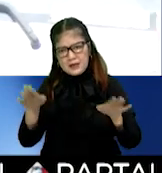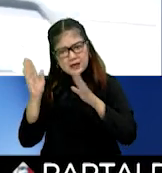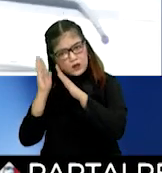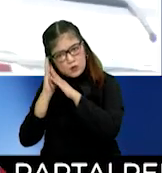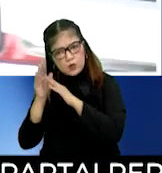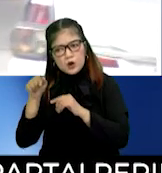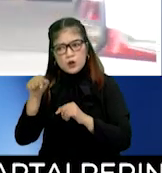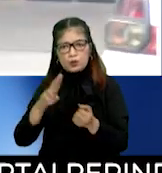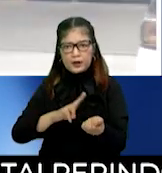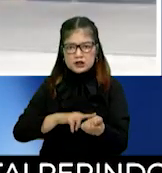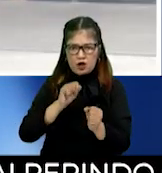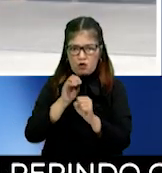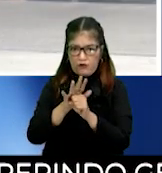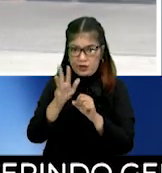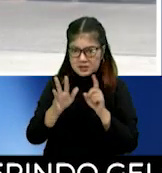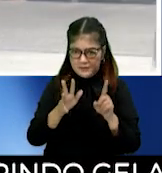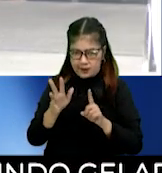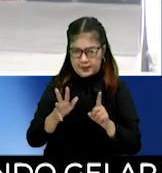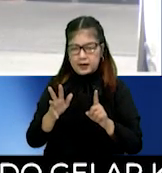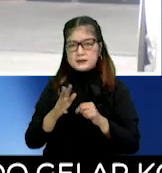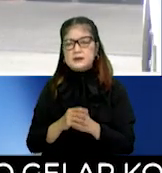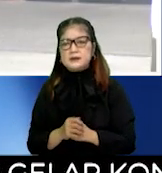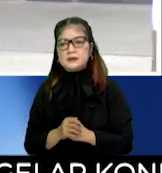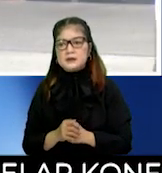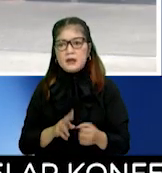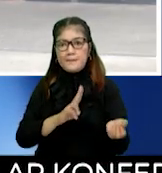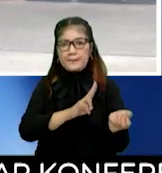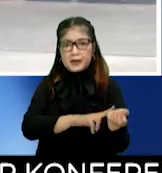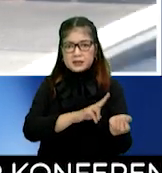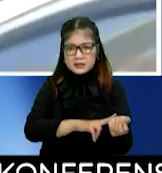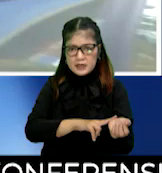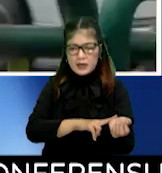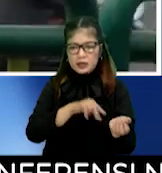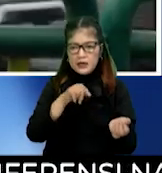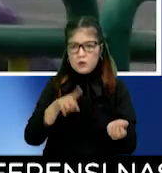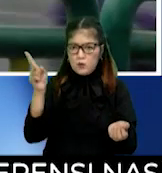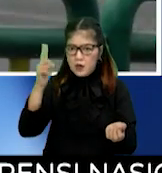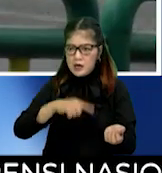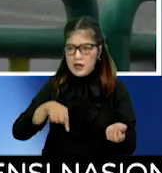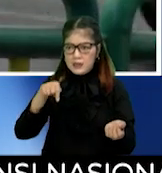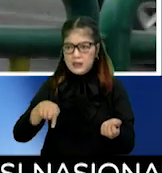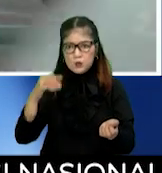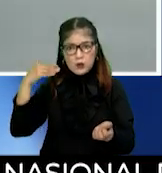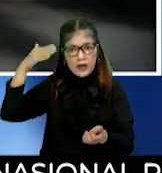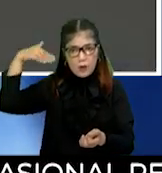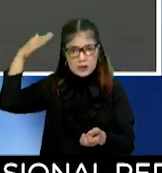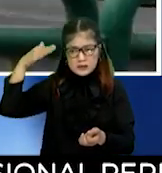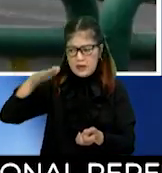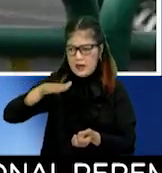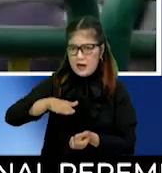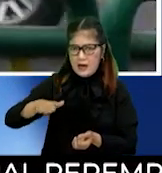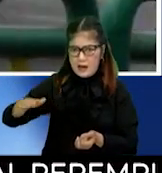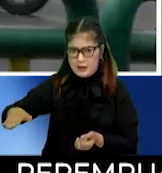COVID-19. Dan dapat kami sampaikan bahwa pasien juga terdiri dari dewasa dan juga anak-anak, dan satu terkonfirmasi